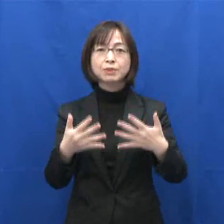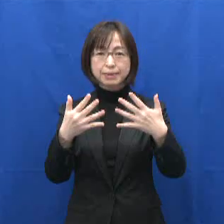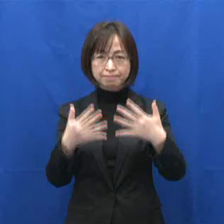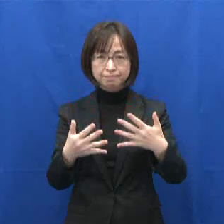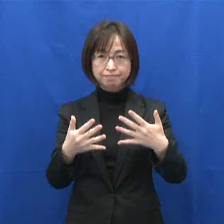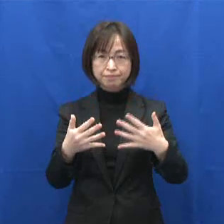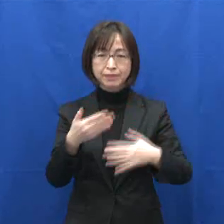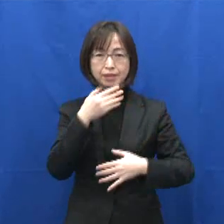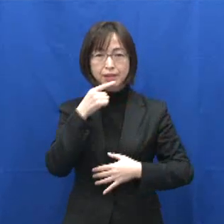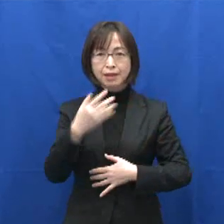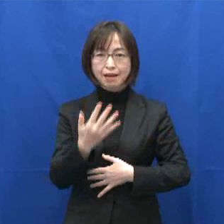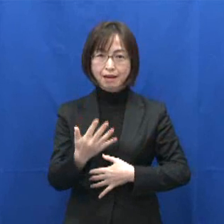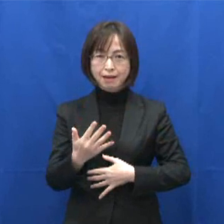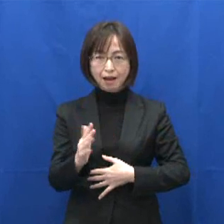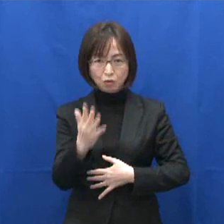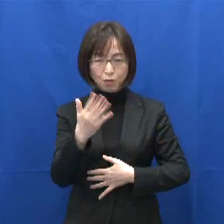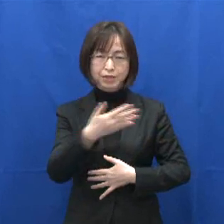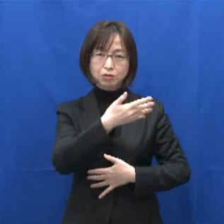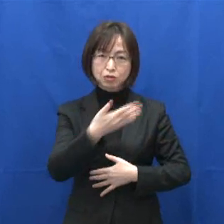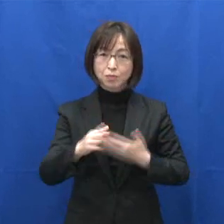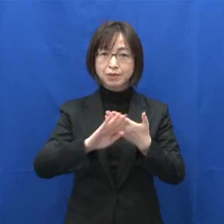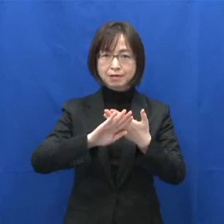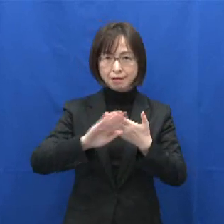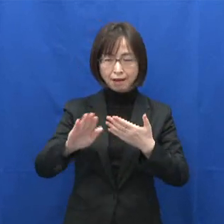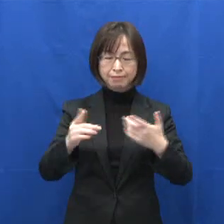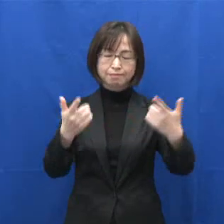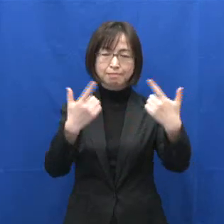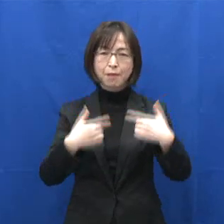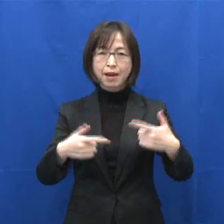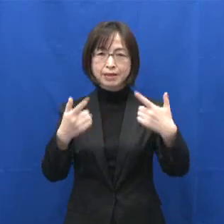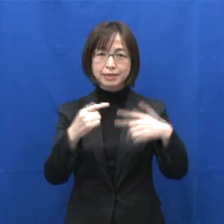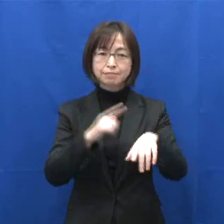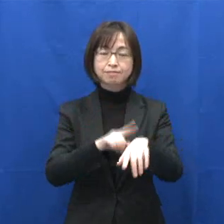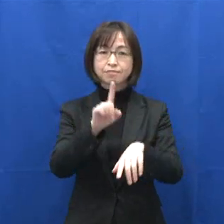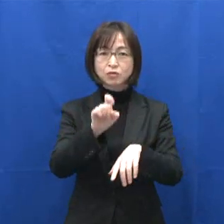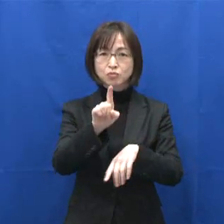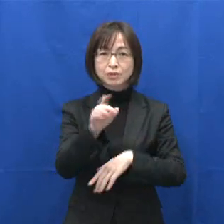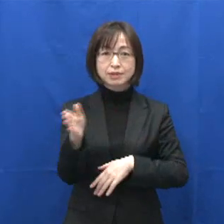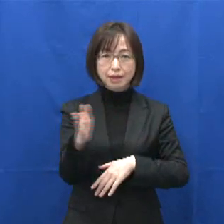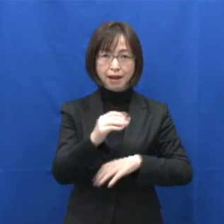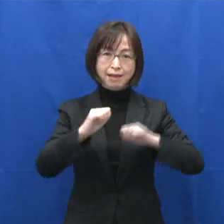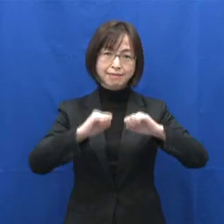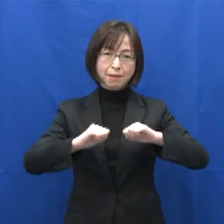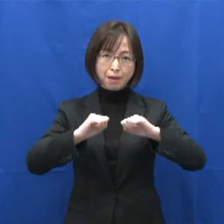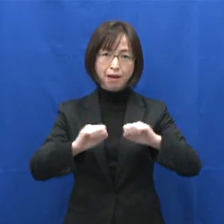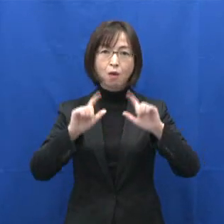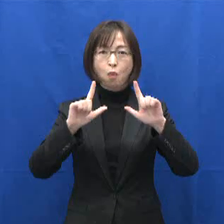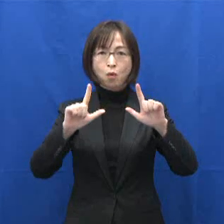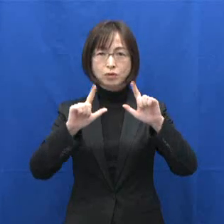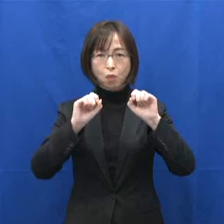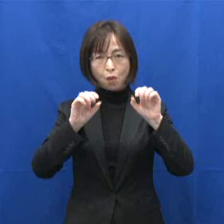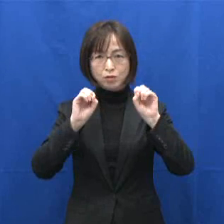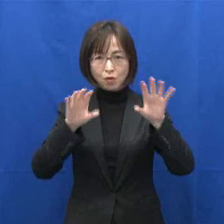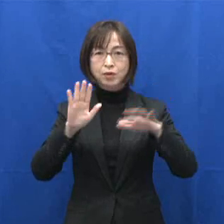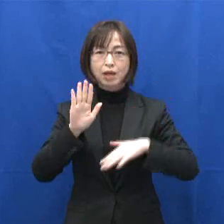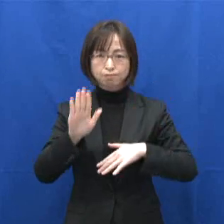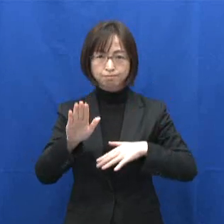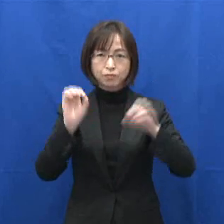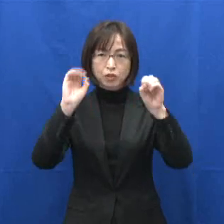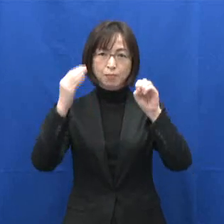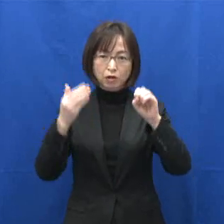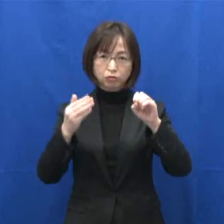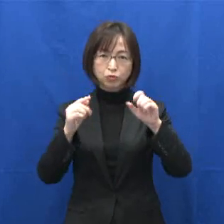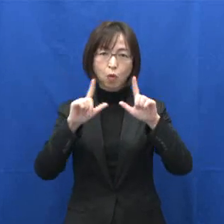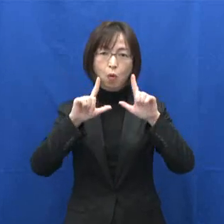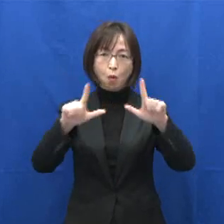火曜日と水曜日を除く毎日11時から生放送でお送りする豊島区の広